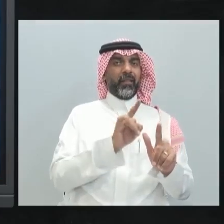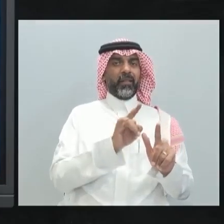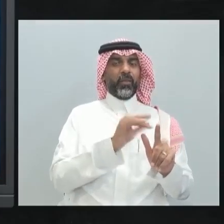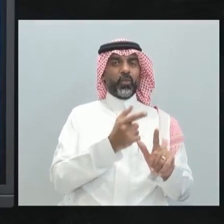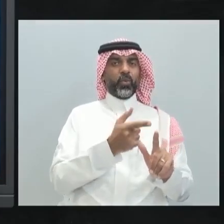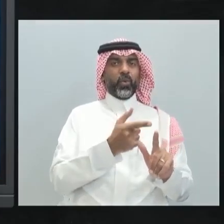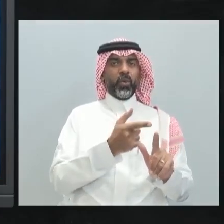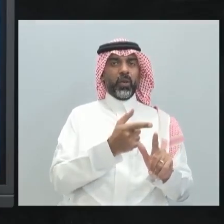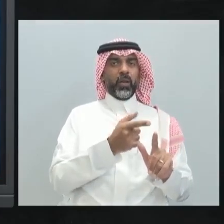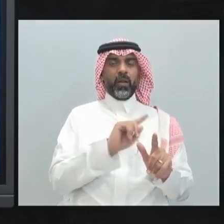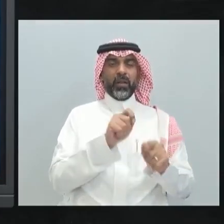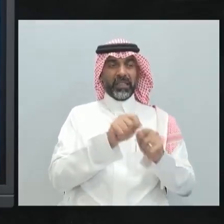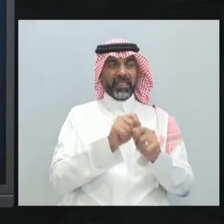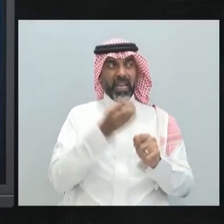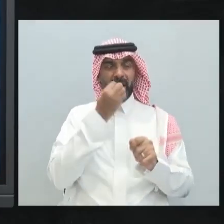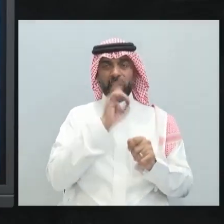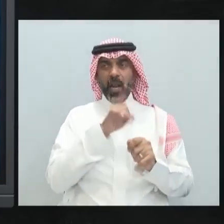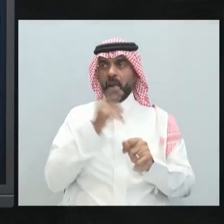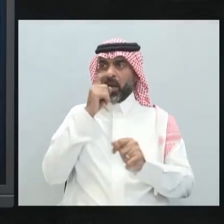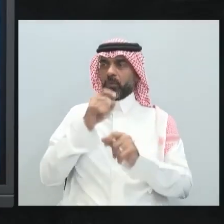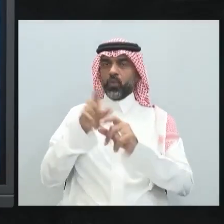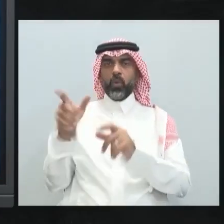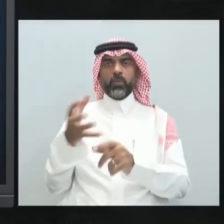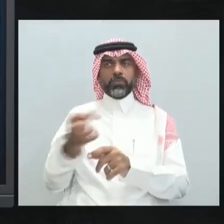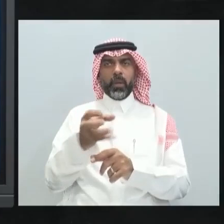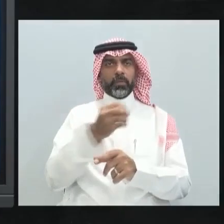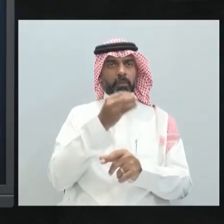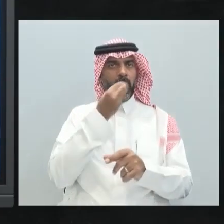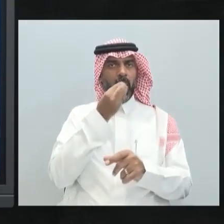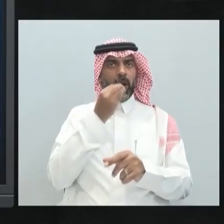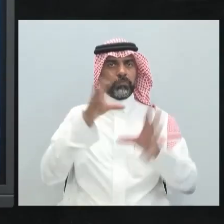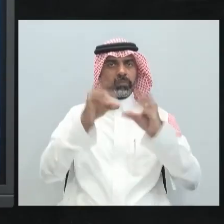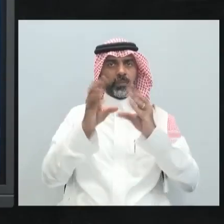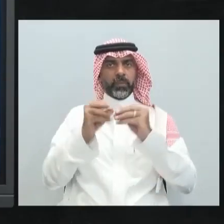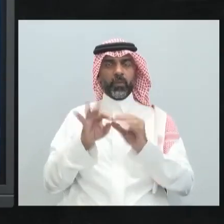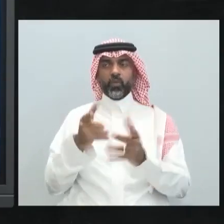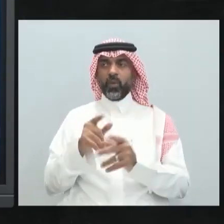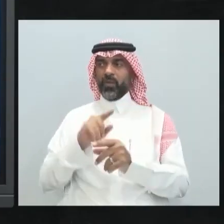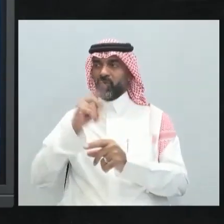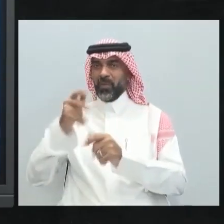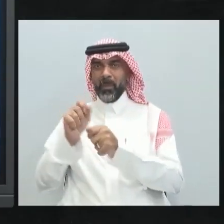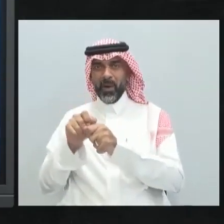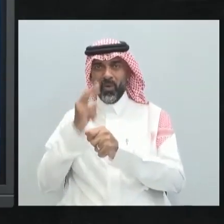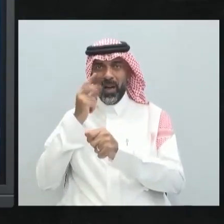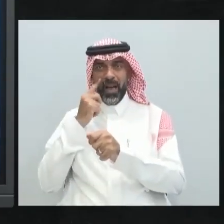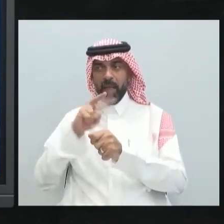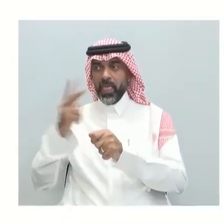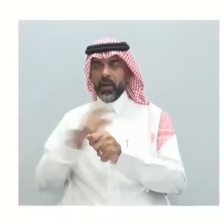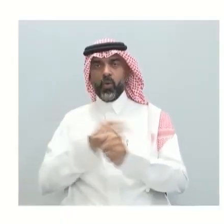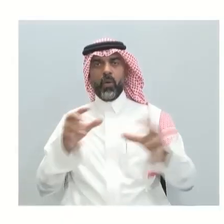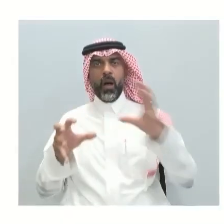المجموعه لا تصنع غذاء انما نسميها المستهلكات تحصل على الطاقه عندما تتغذى على المخلوقات الحيه